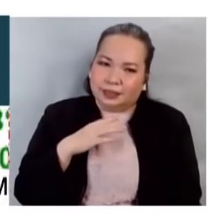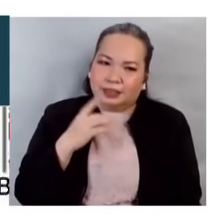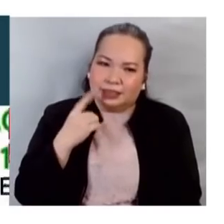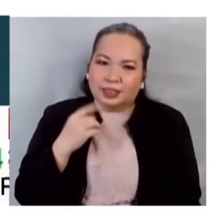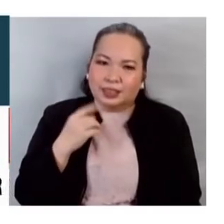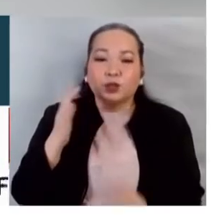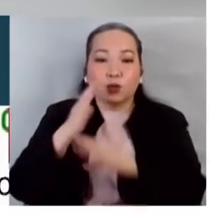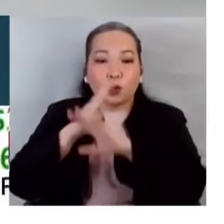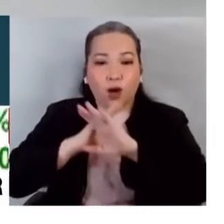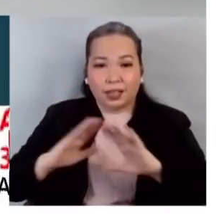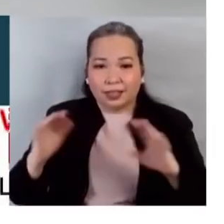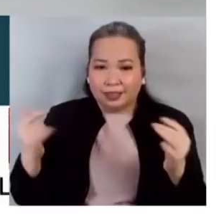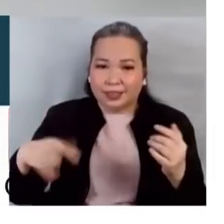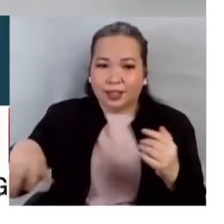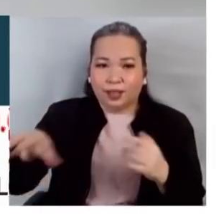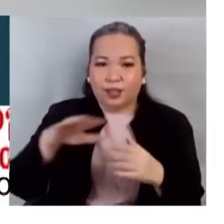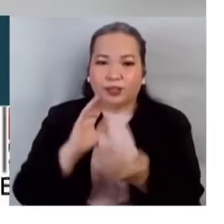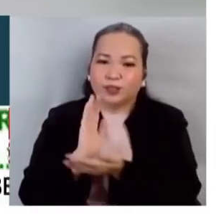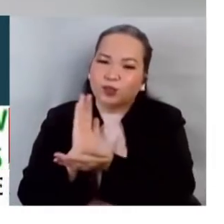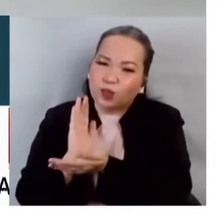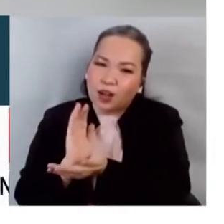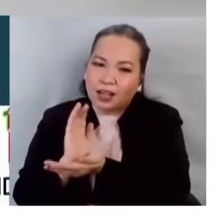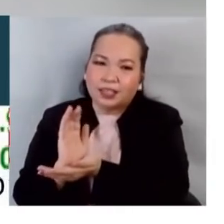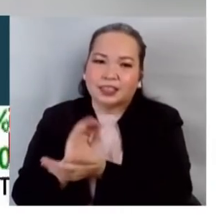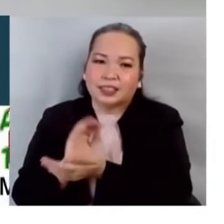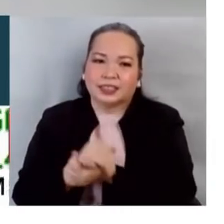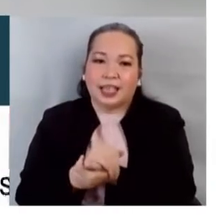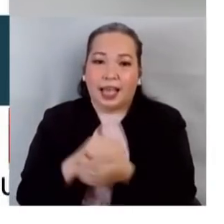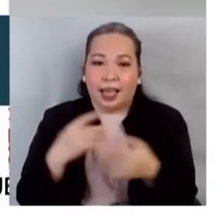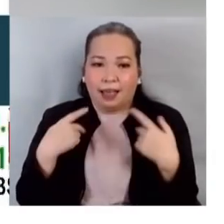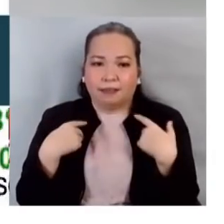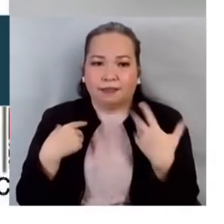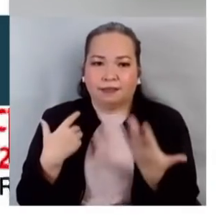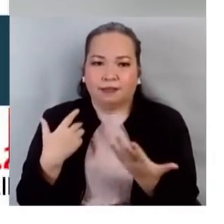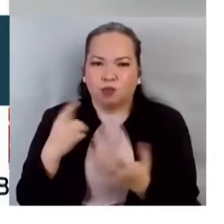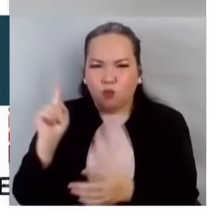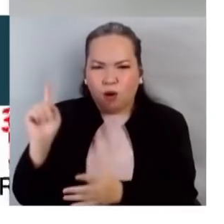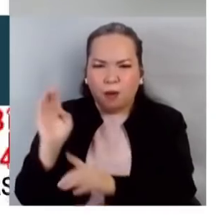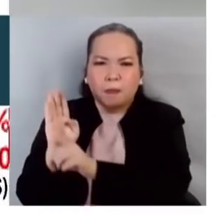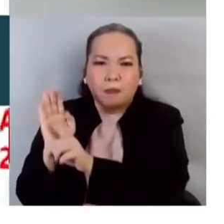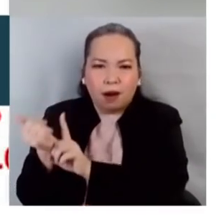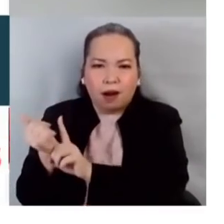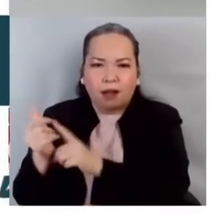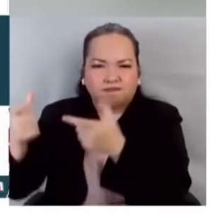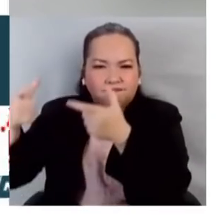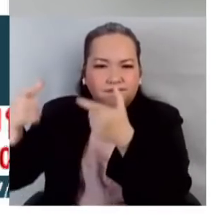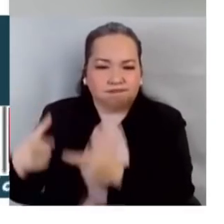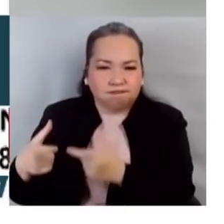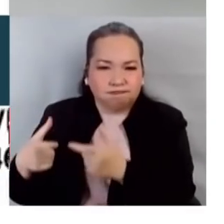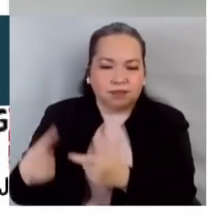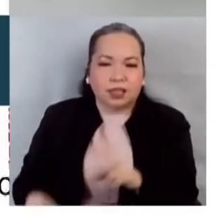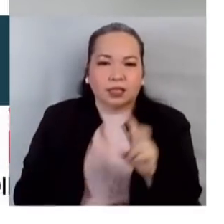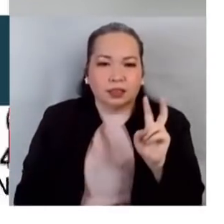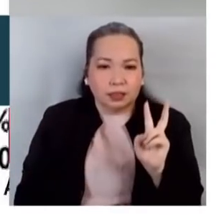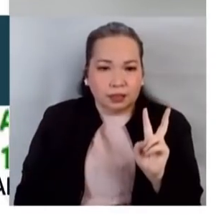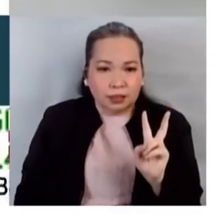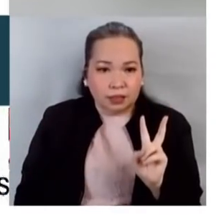quiet place ngayon siya kasi mayroon kasi tayong isang barangay na lockdown at saka dalawang